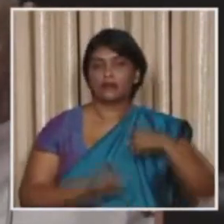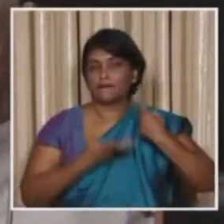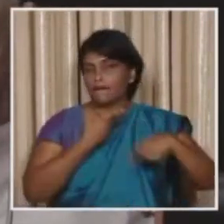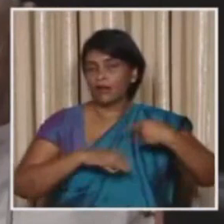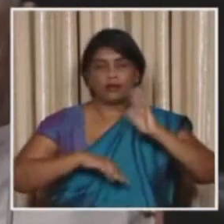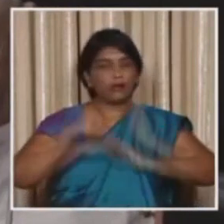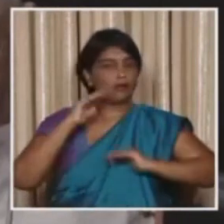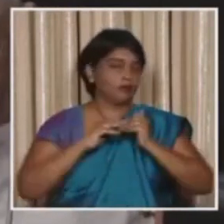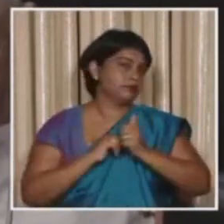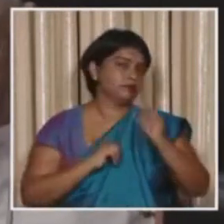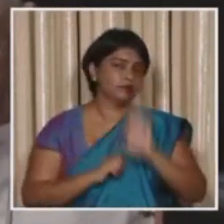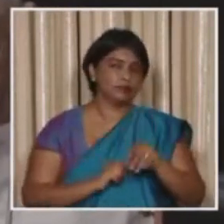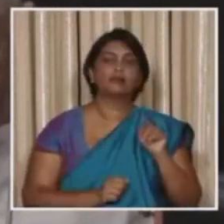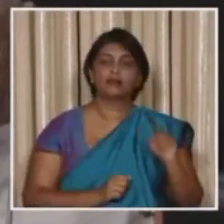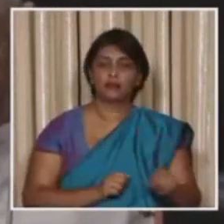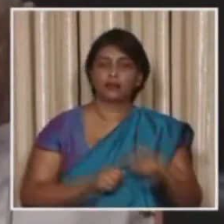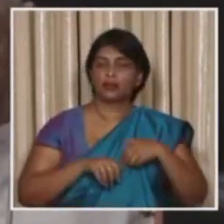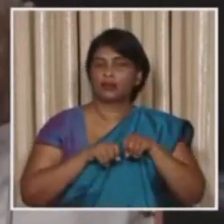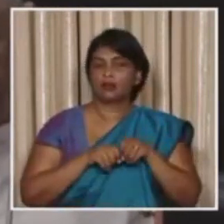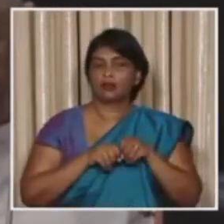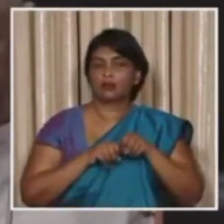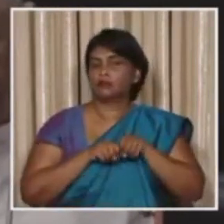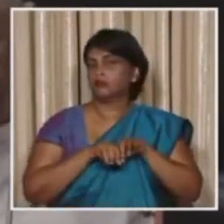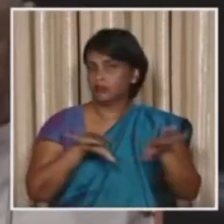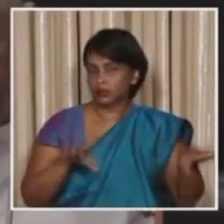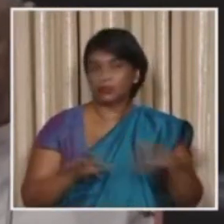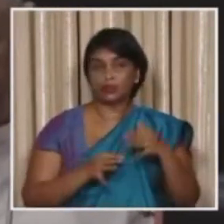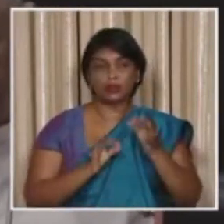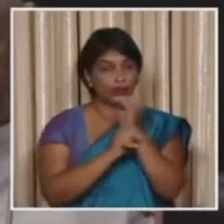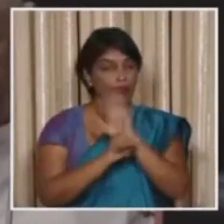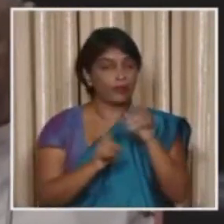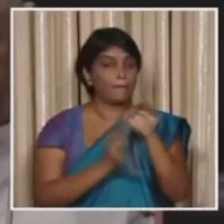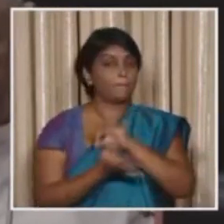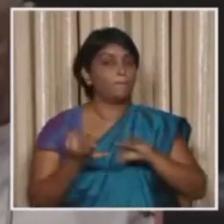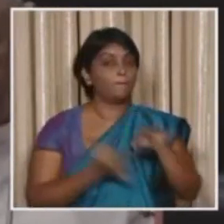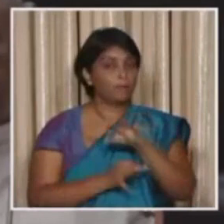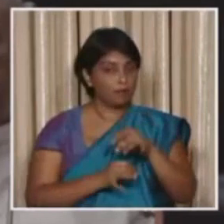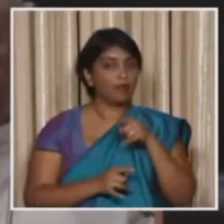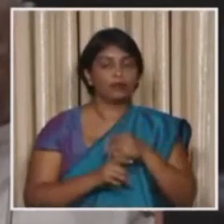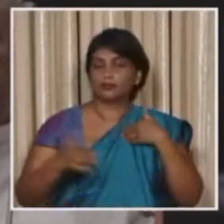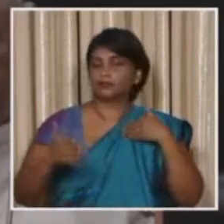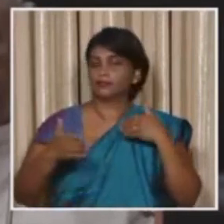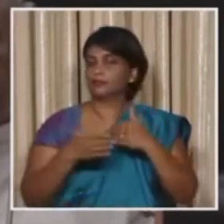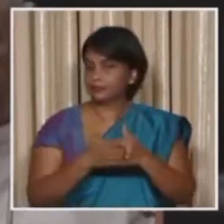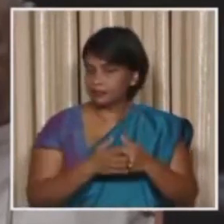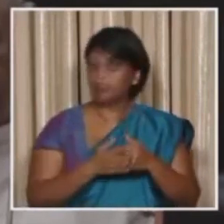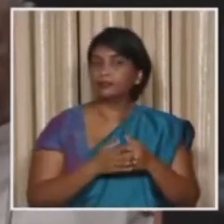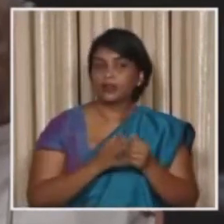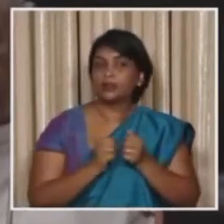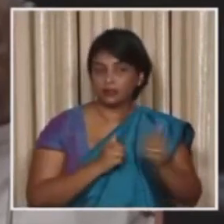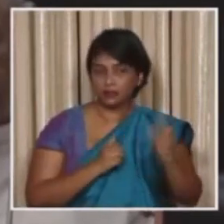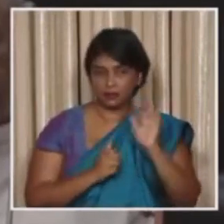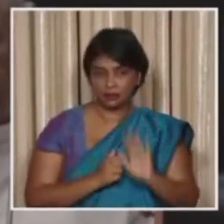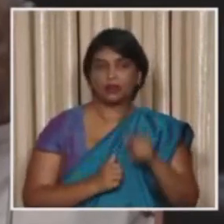කර තියෙනවා. විමධ්‍යගත කිරීම ඍජු ප්‍රජාතන්ත්‍රවාදයේ ඩිරෙක්ට් ඩෙමොක්‍රසි වෙත ලංවීම සඳහා මාර්ගයක් ලෙස